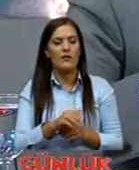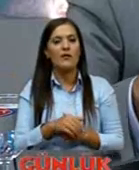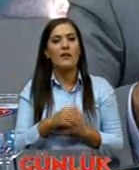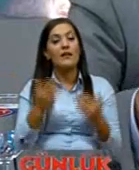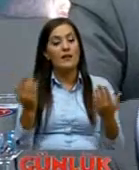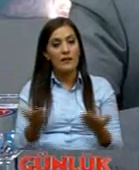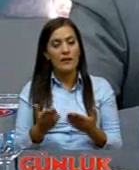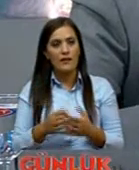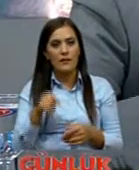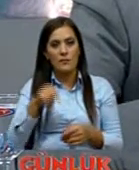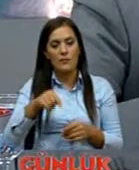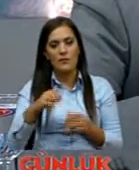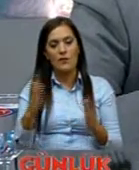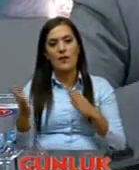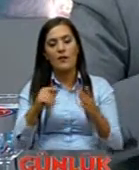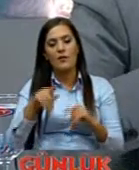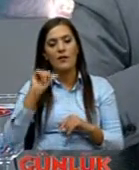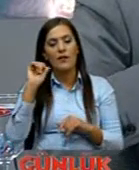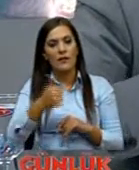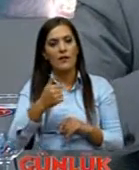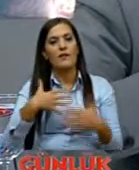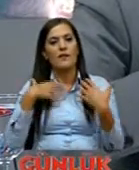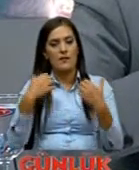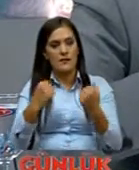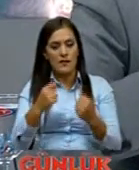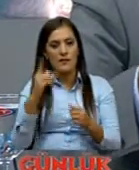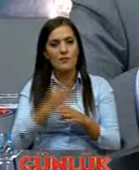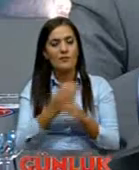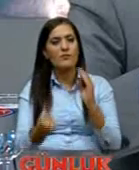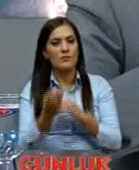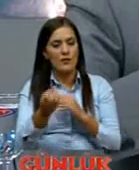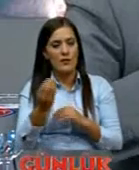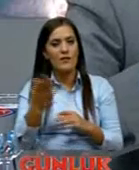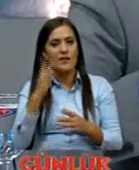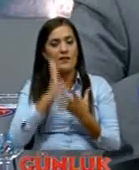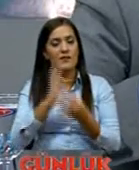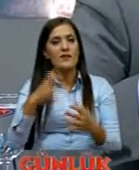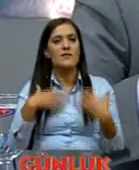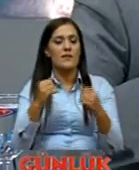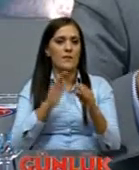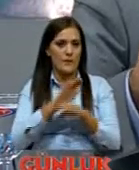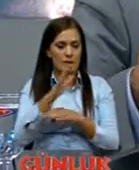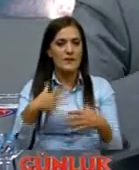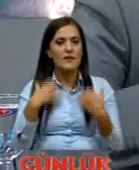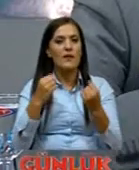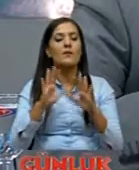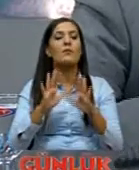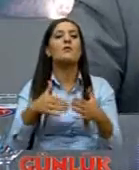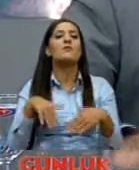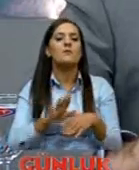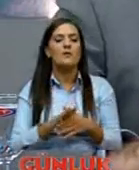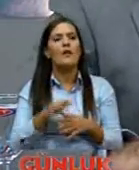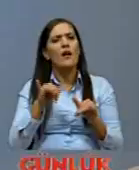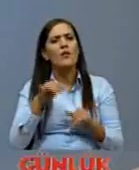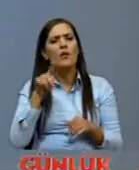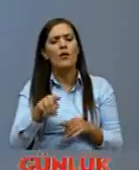Ki burada kaliteli, sağlıklı ürün üretilsin ve insanlar sağlıklı yaşasınlar, sağlıklarını bozmasınlar. Aynen